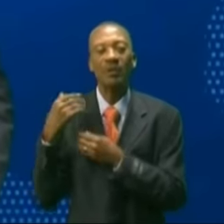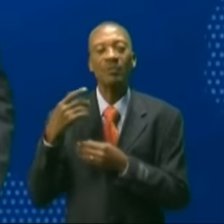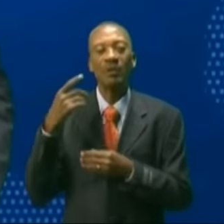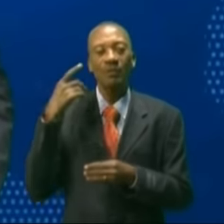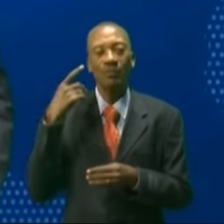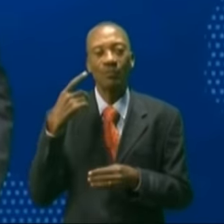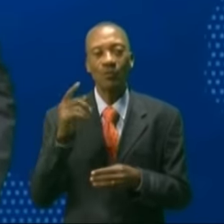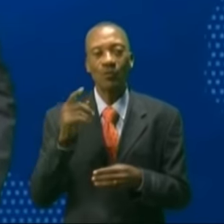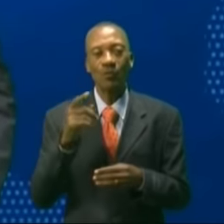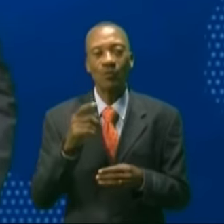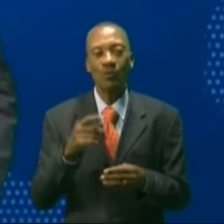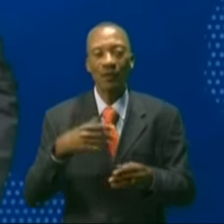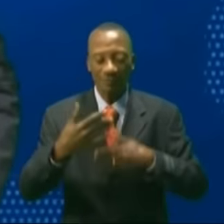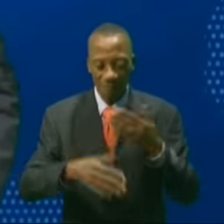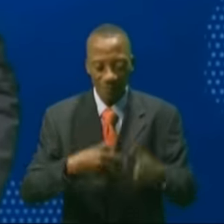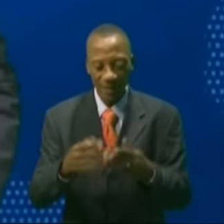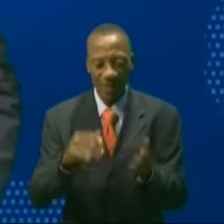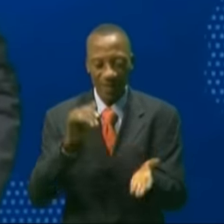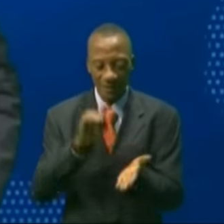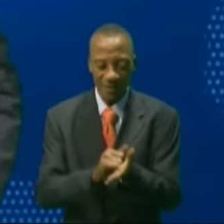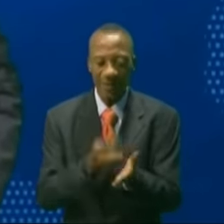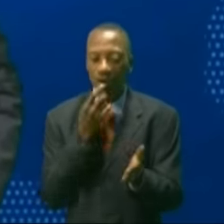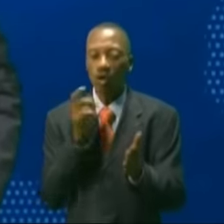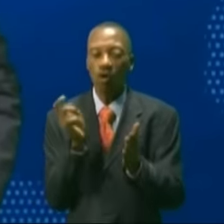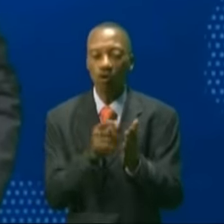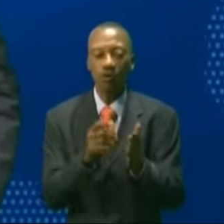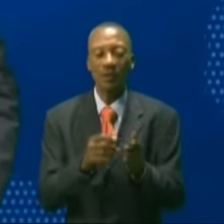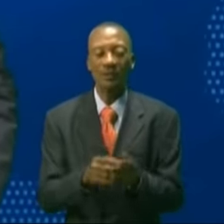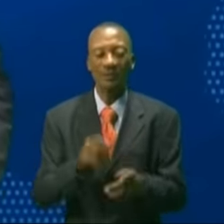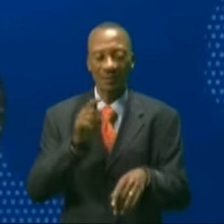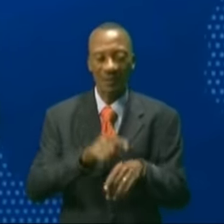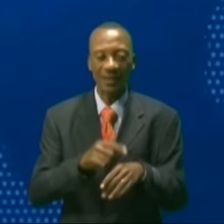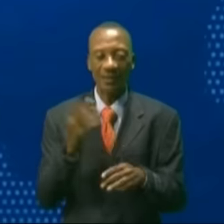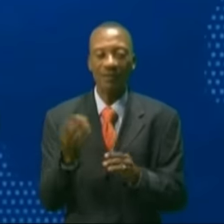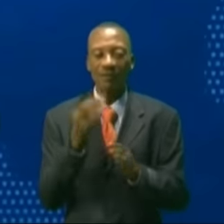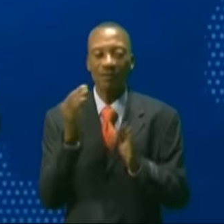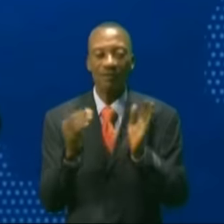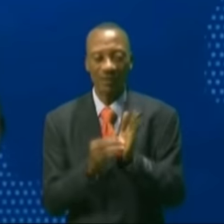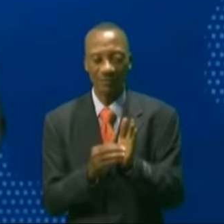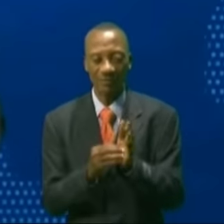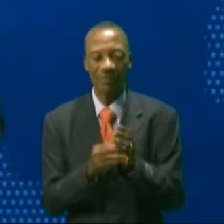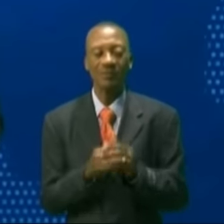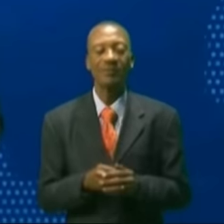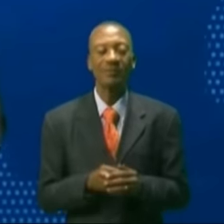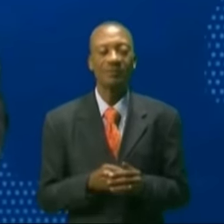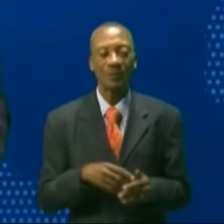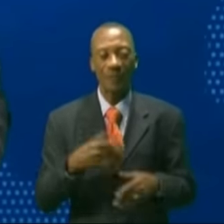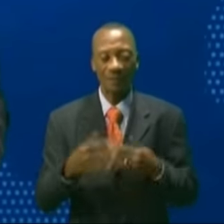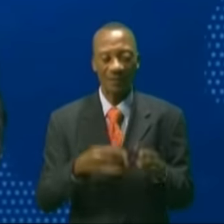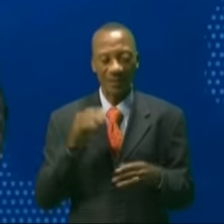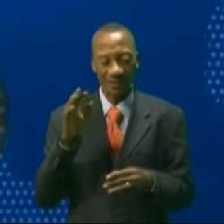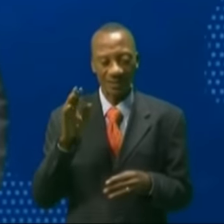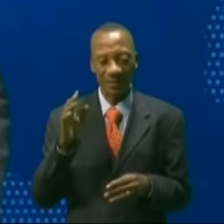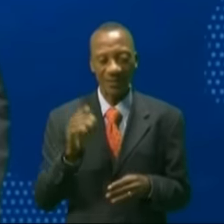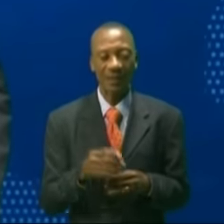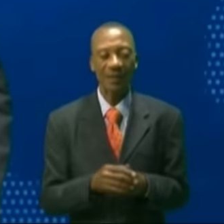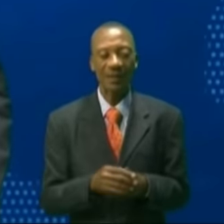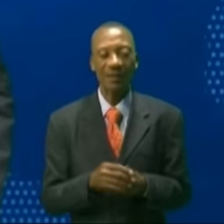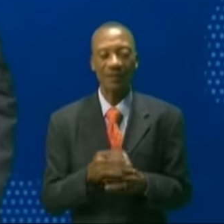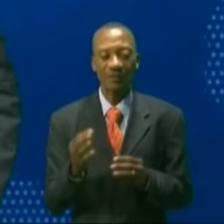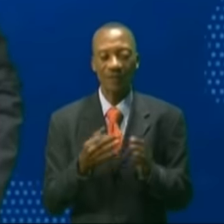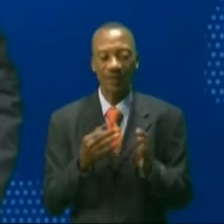qui sort ses effets à la date de sa signature. Faite à Kinshasa, le 20 juin